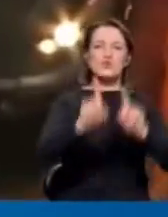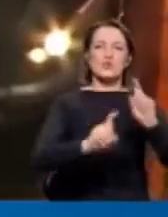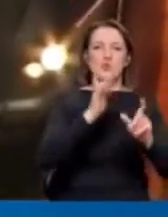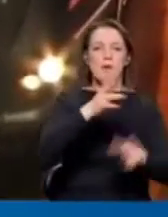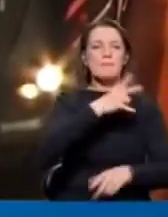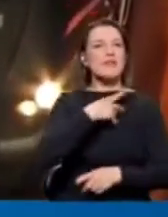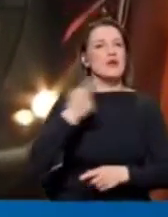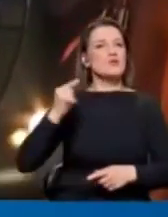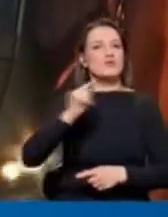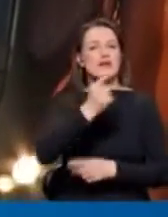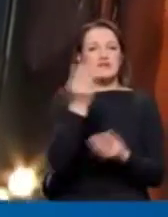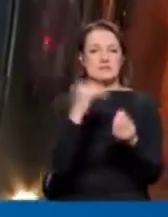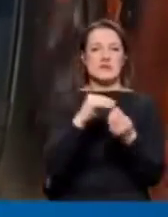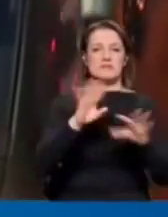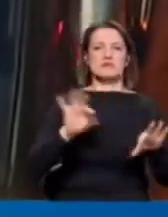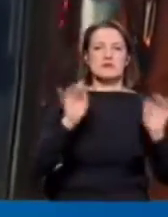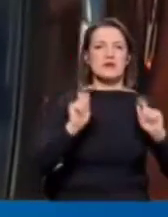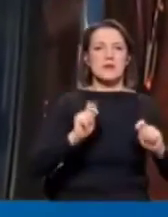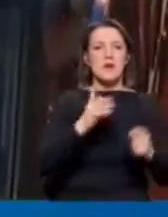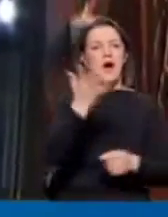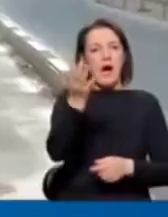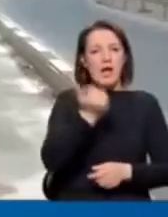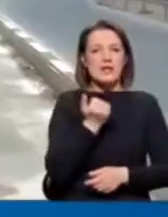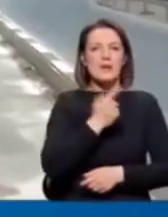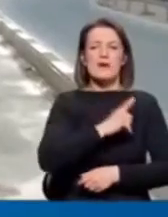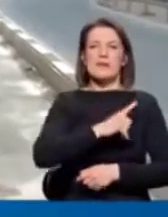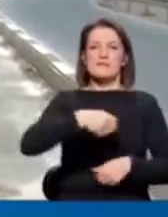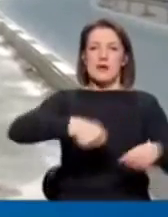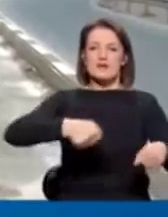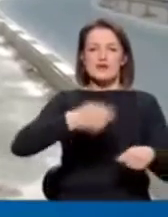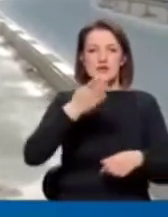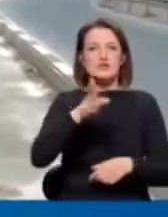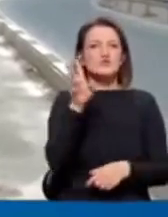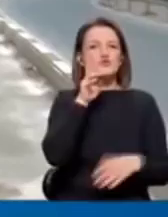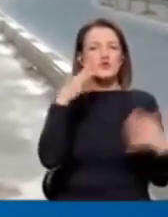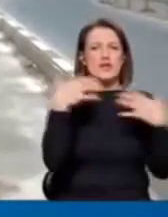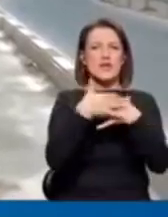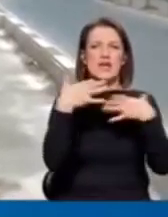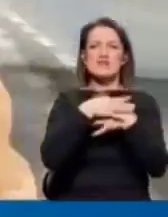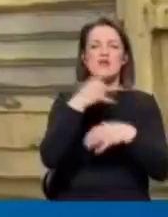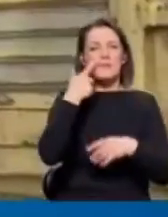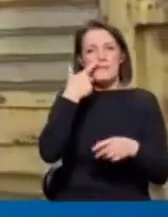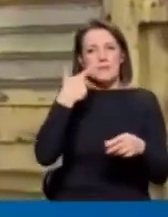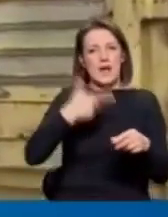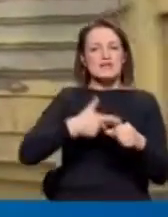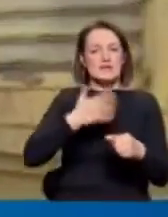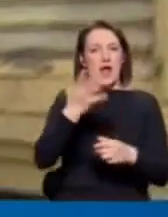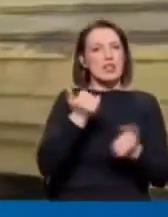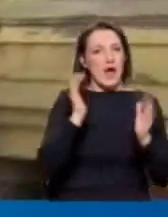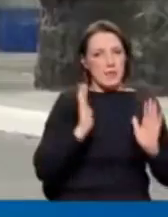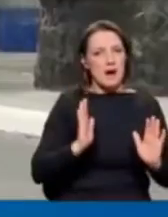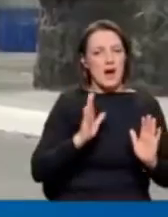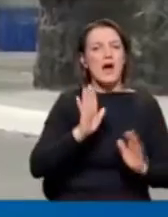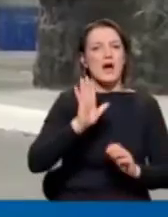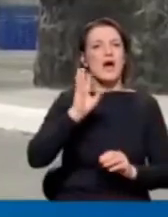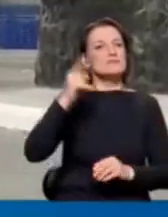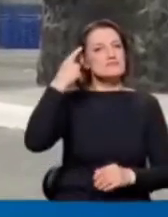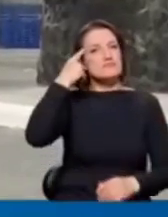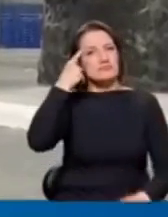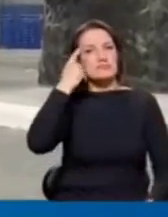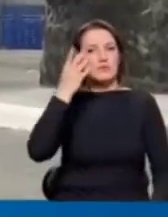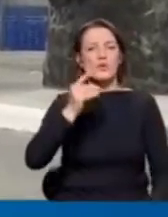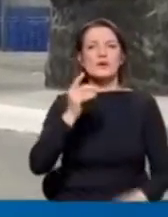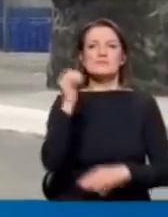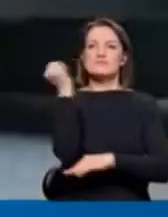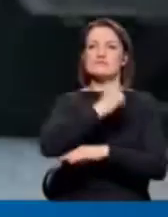belediyeler ulaşım zammına hazırlanıyor alabilen pazarcı son kez gece yarısı eski fiyattan mazot aldı ama onları asıl düşündüren